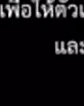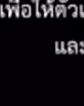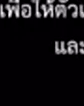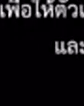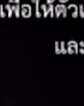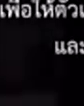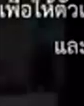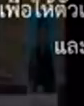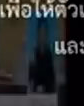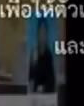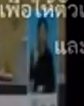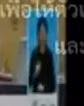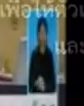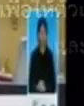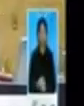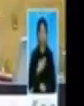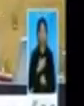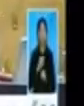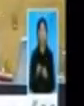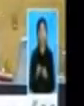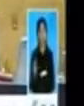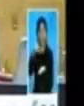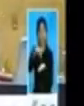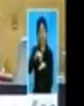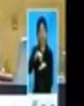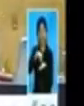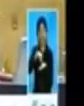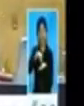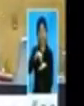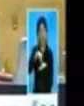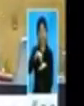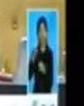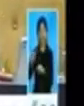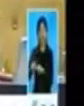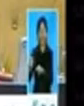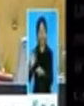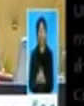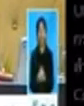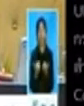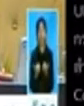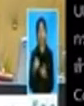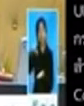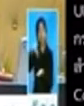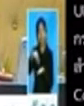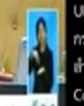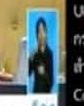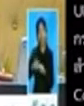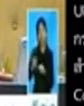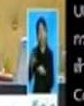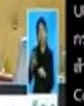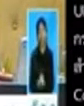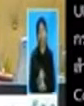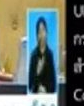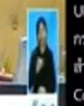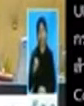่ผมไม่จำเป็นต้องใช้ค้อนฮะผมใช้วิธีการยุบลุกขึ้นยืนแล้วท่านไม่ยอมนั่งแล้วตอนนี้ท่านก็ยังไม่ยอมนั่ง